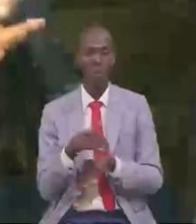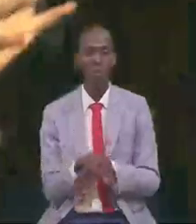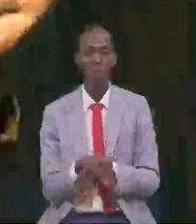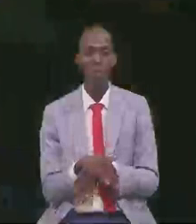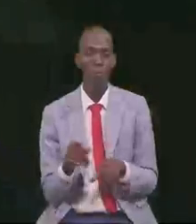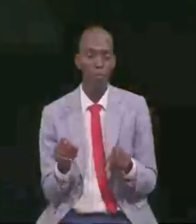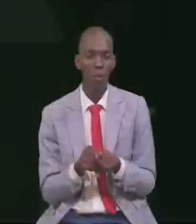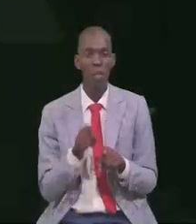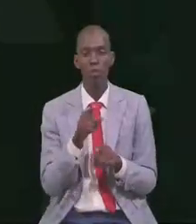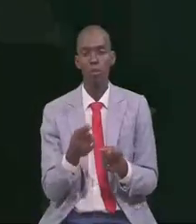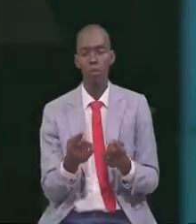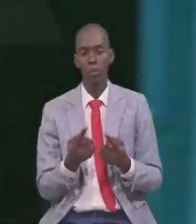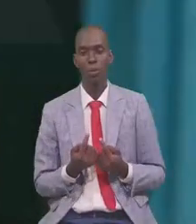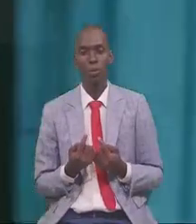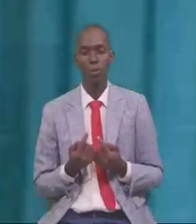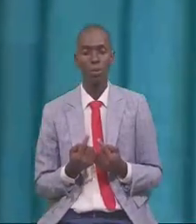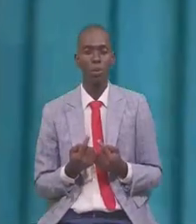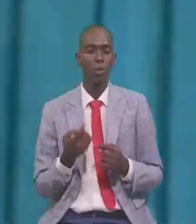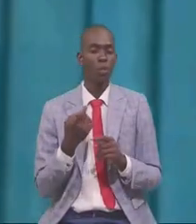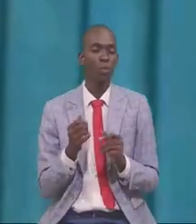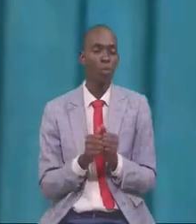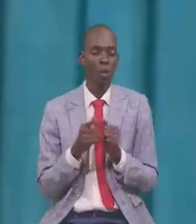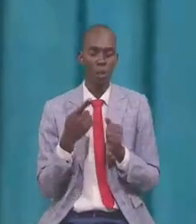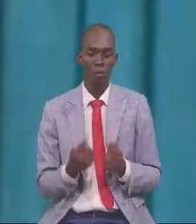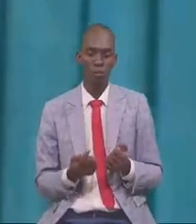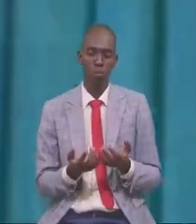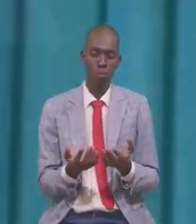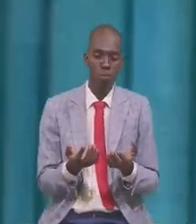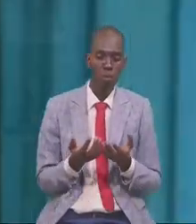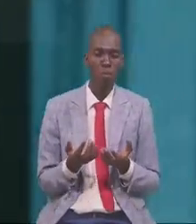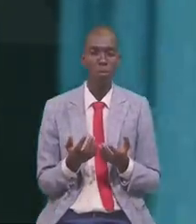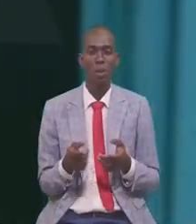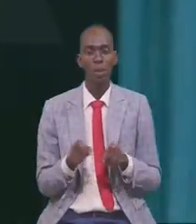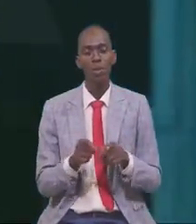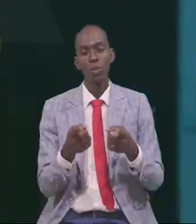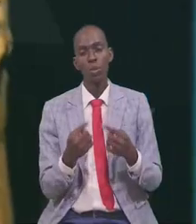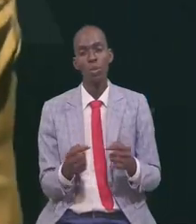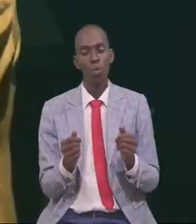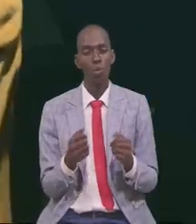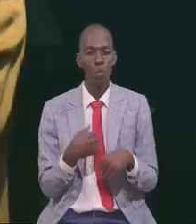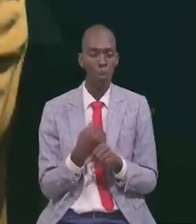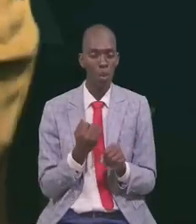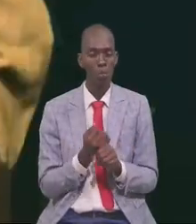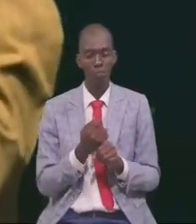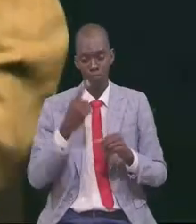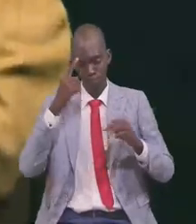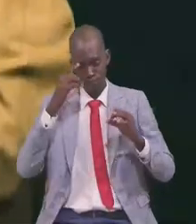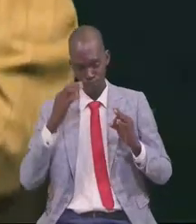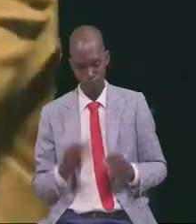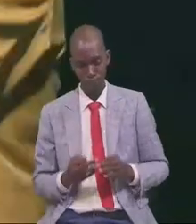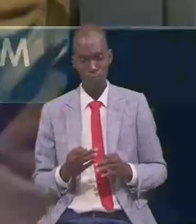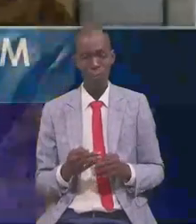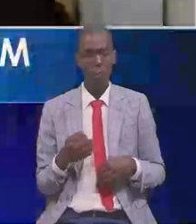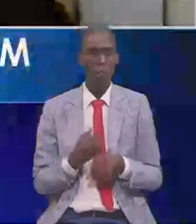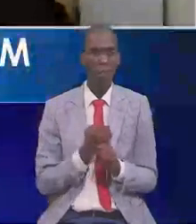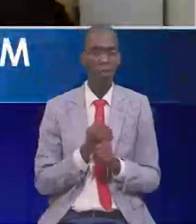viens avec le désir, comme tu viens en prenant la décision, avec une